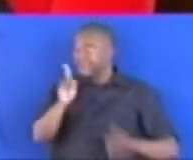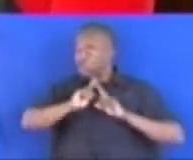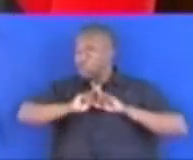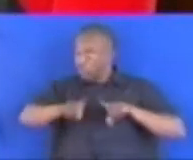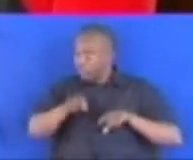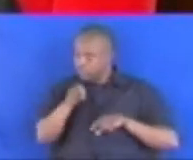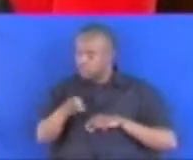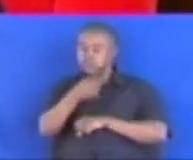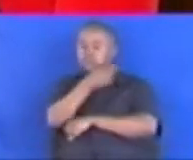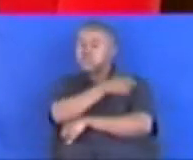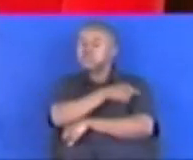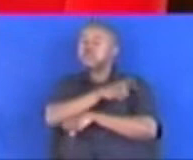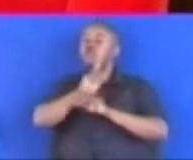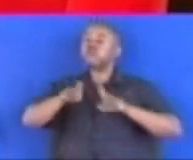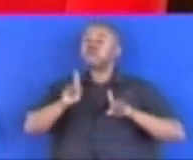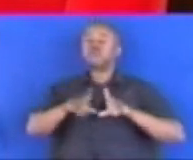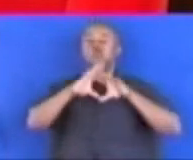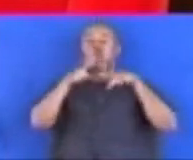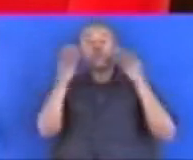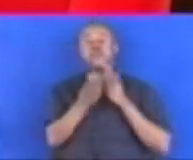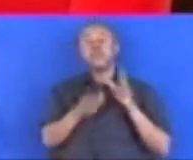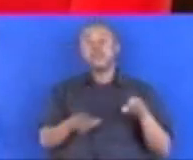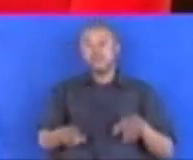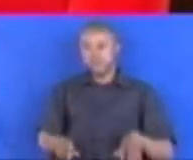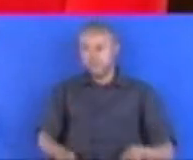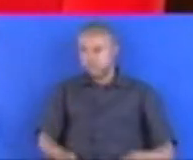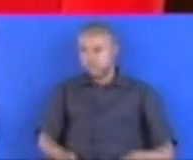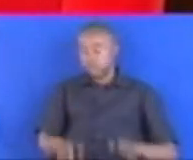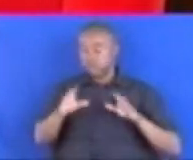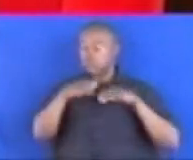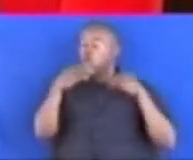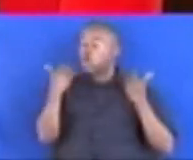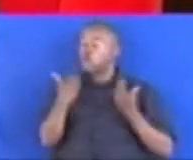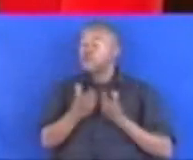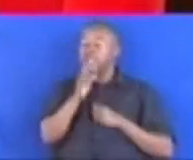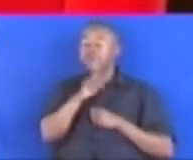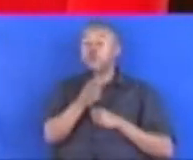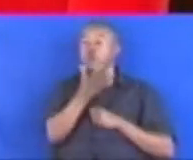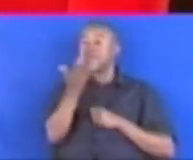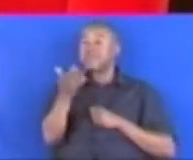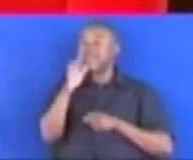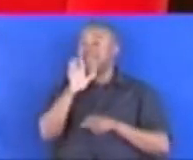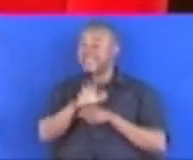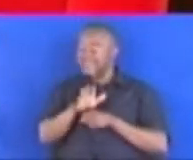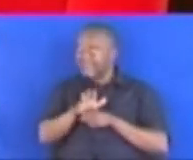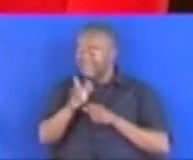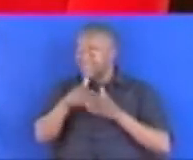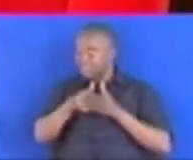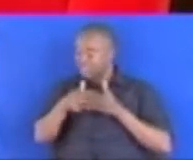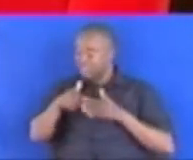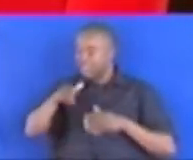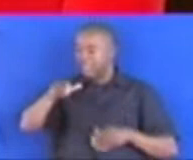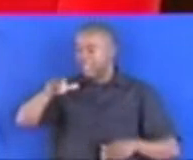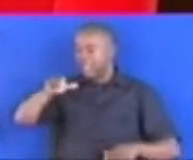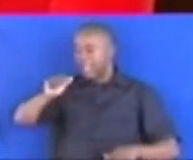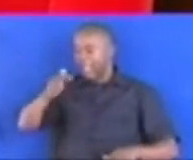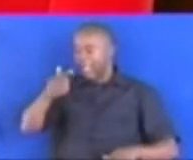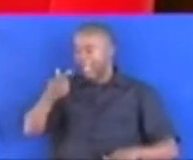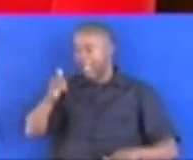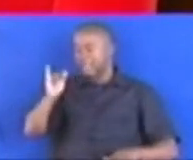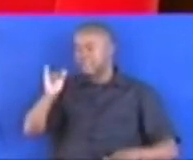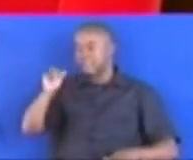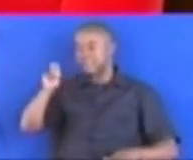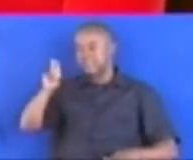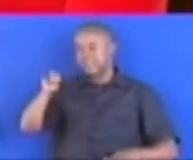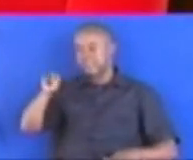chanjo zingine zote ambazo zimekuwepo duniani. Dunia imekuwa na aina ya chanjo zinaitwa attenuation. Attenuation maana yake